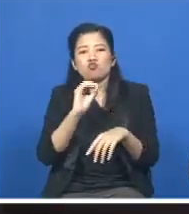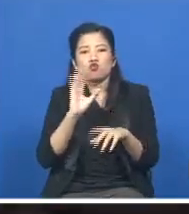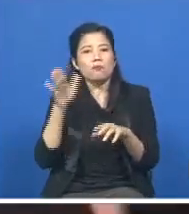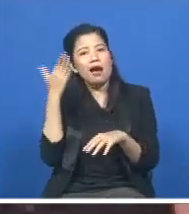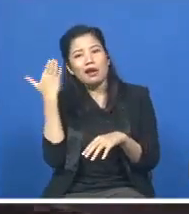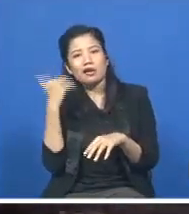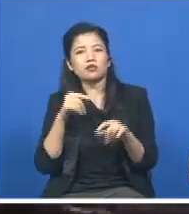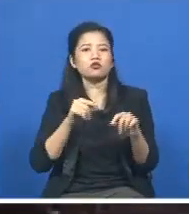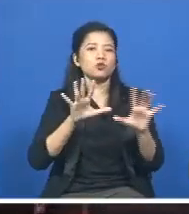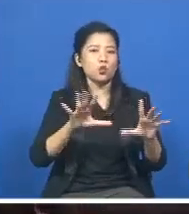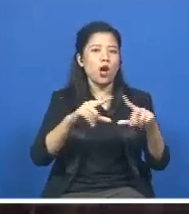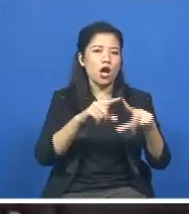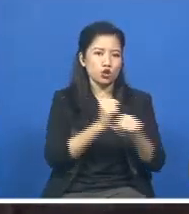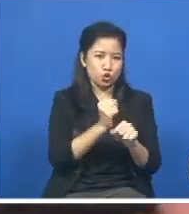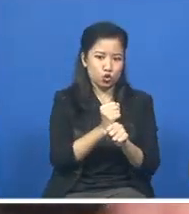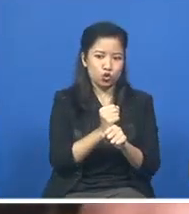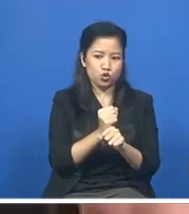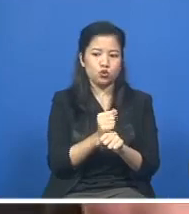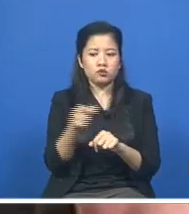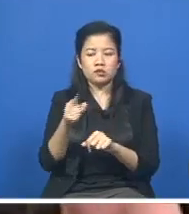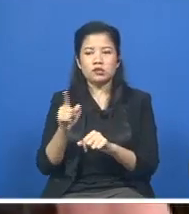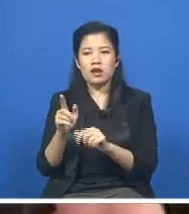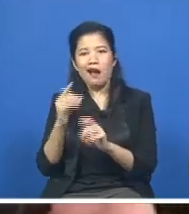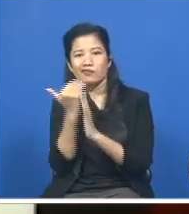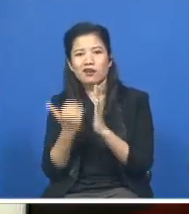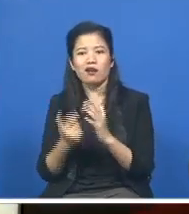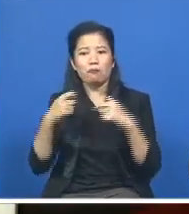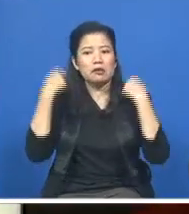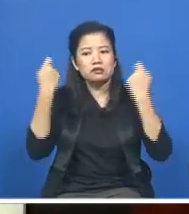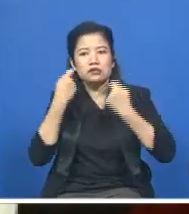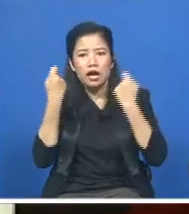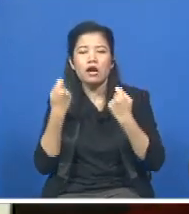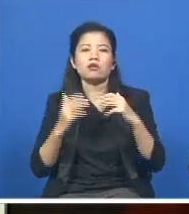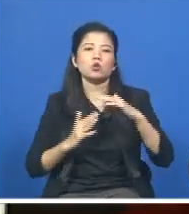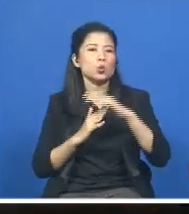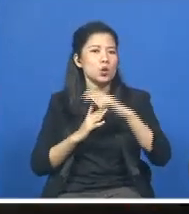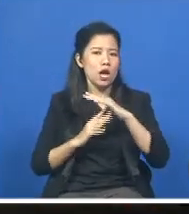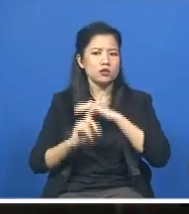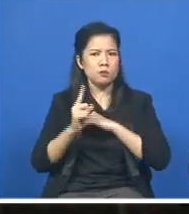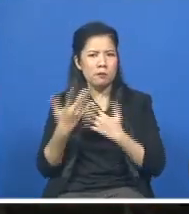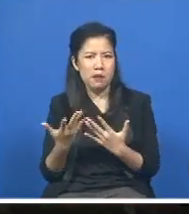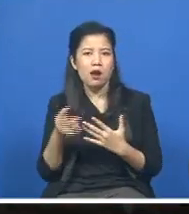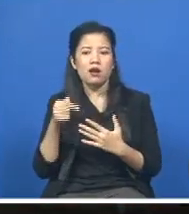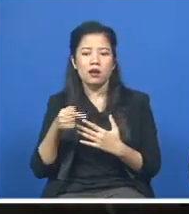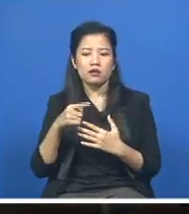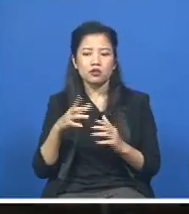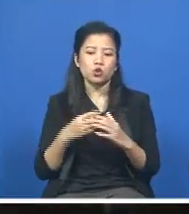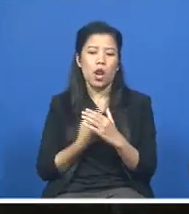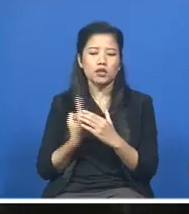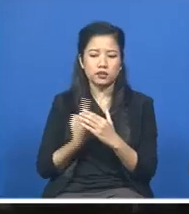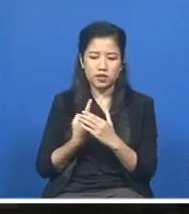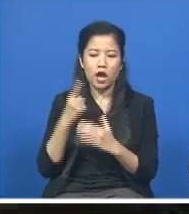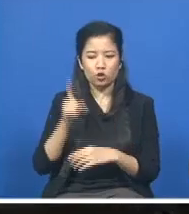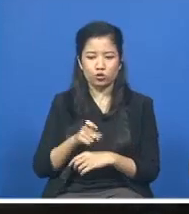kemarin. Ia pun terpaksa menunda pesta perayaan ulang tahunnya karena harus isolasi mandiri. Di Amerika Serikat, kasus